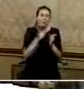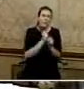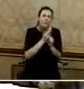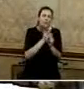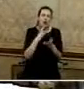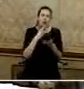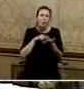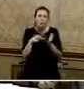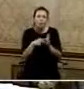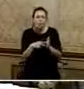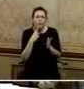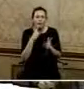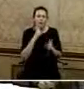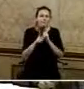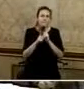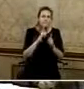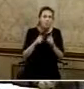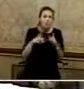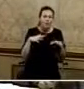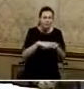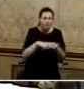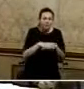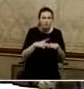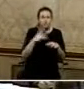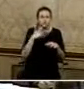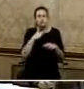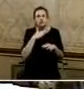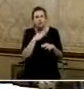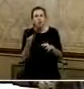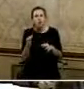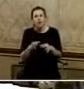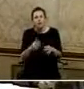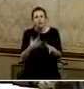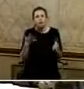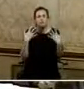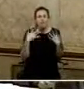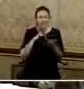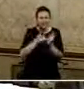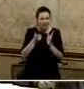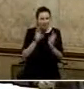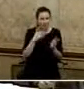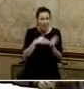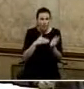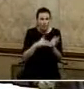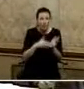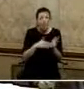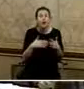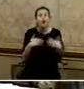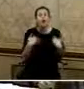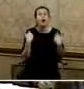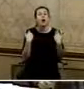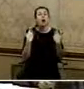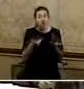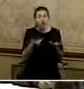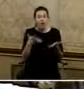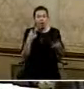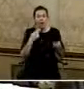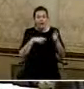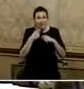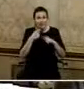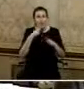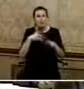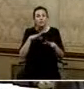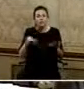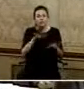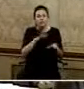kako isplanirati, dakle, prometno isplanirati infrastrukturno, škole, vrtiće, parkove, i tako dalje. I, znači, gradilo se tako da